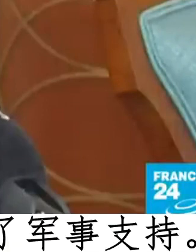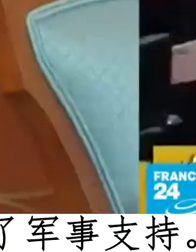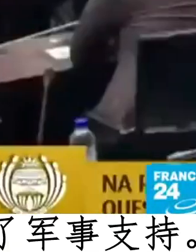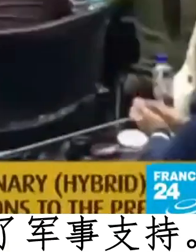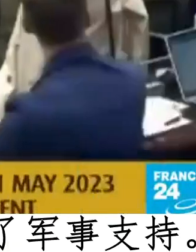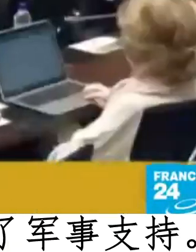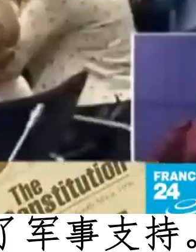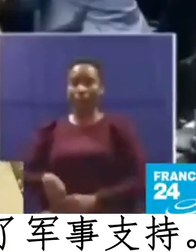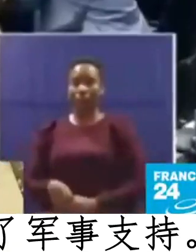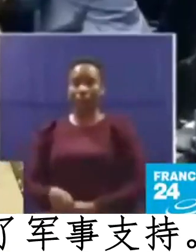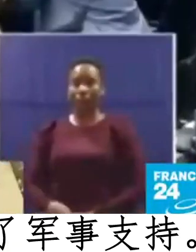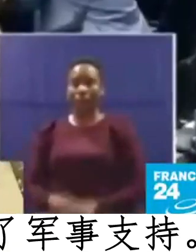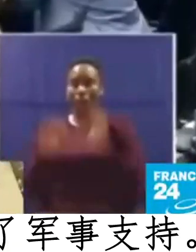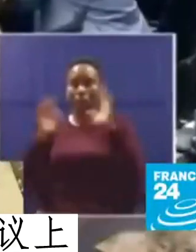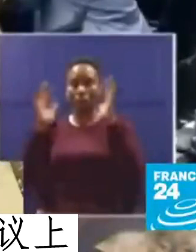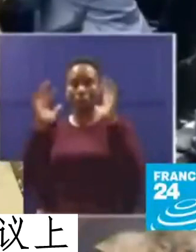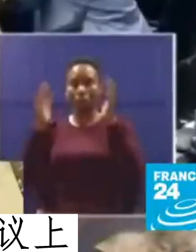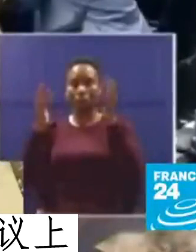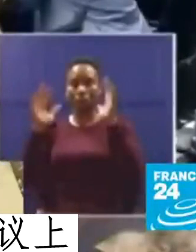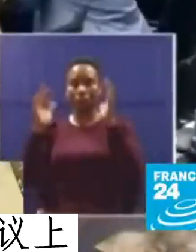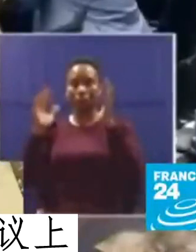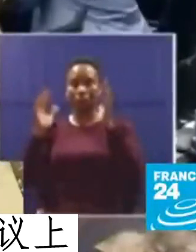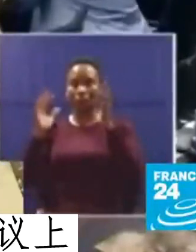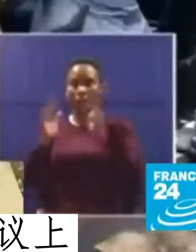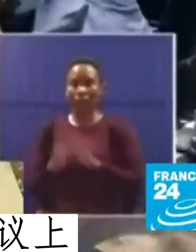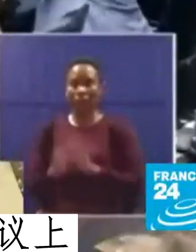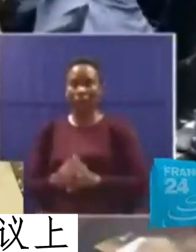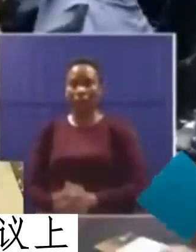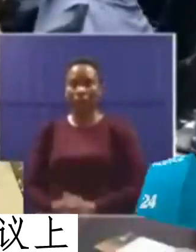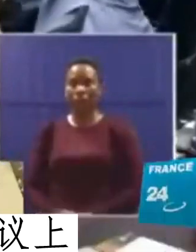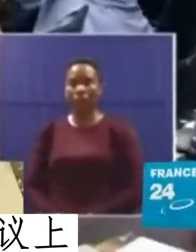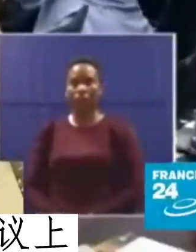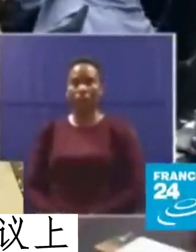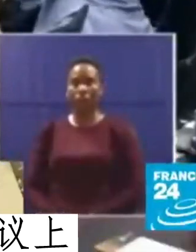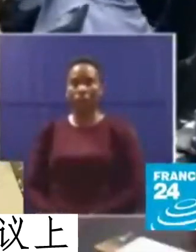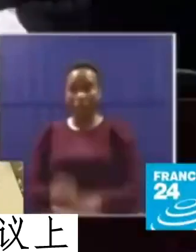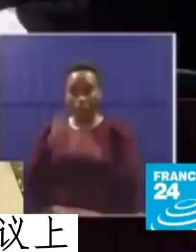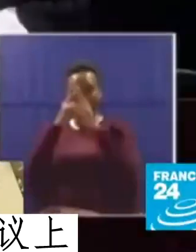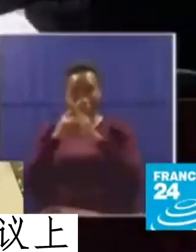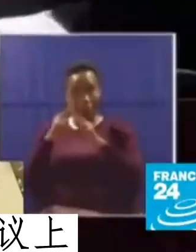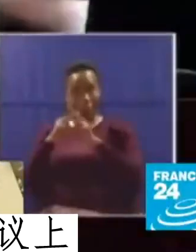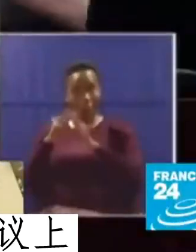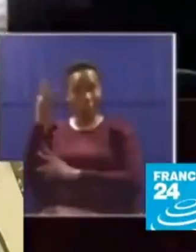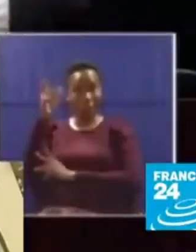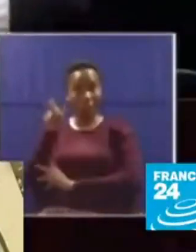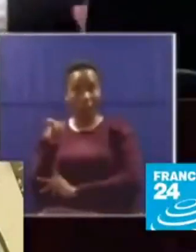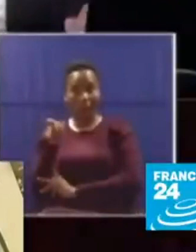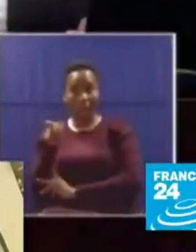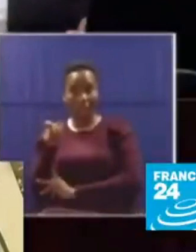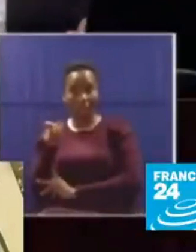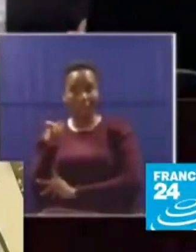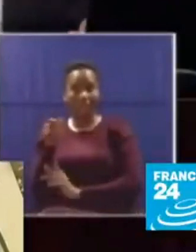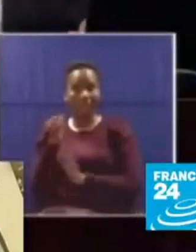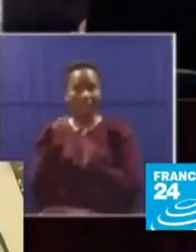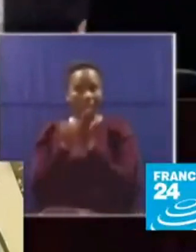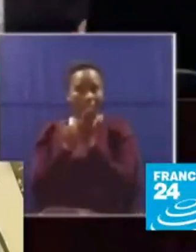militaire à la Russie dans la guerre en Ukraine au même moment le président Rama posa est en pleine séance au Parlement il a été sommé